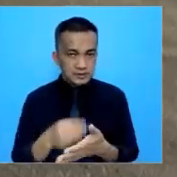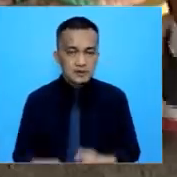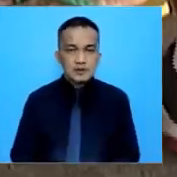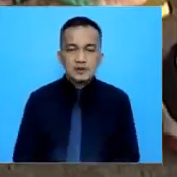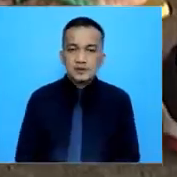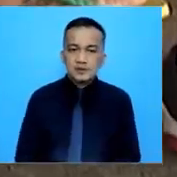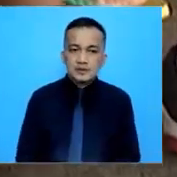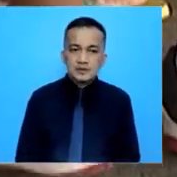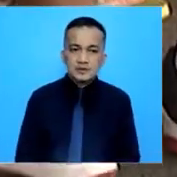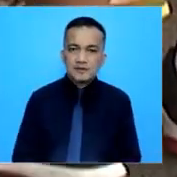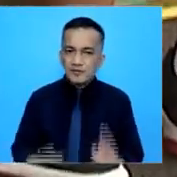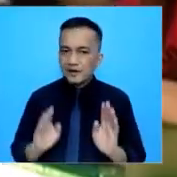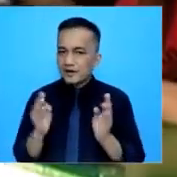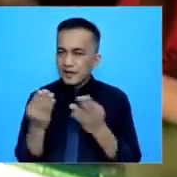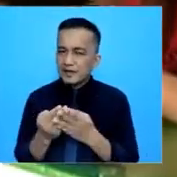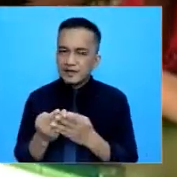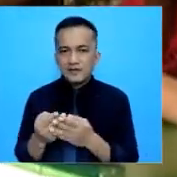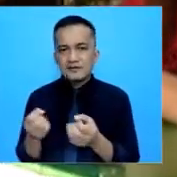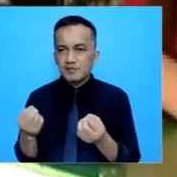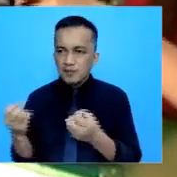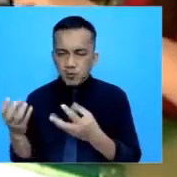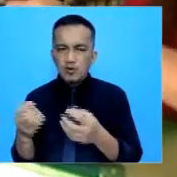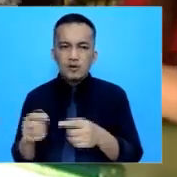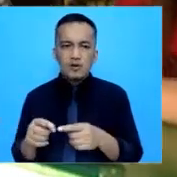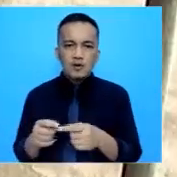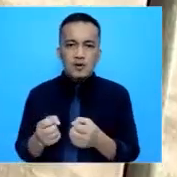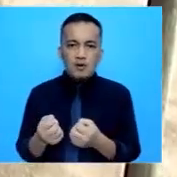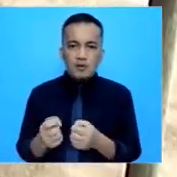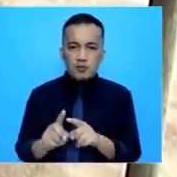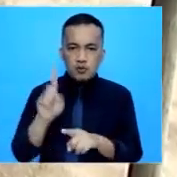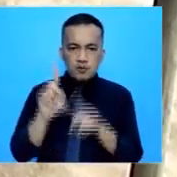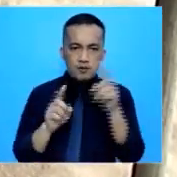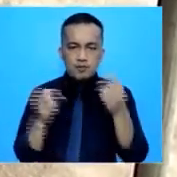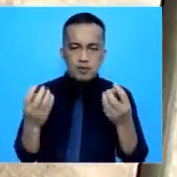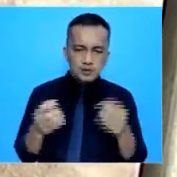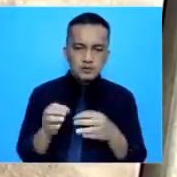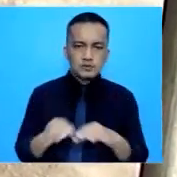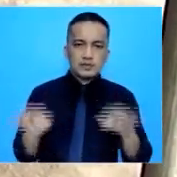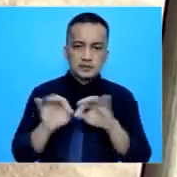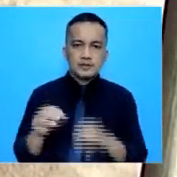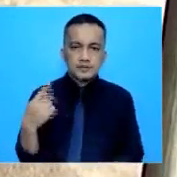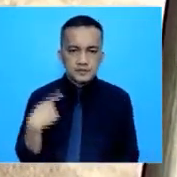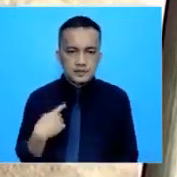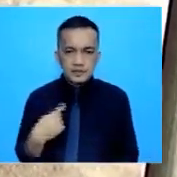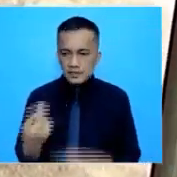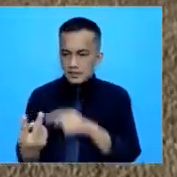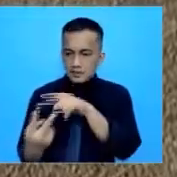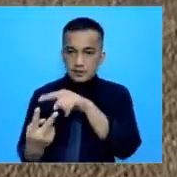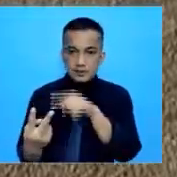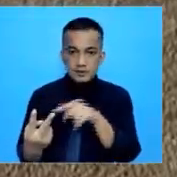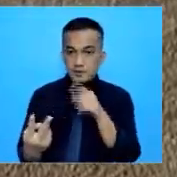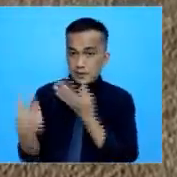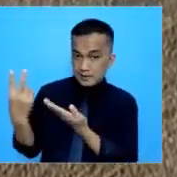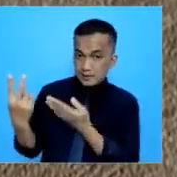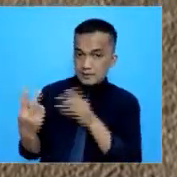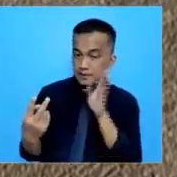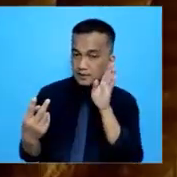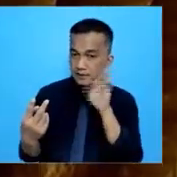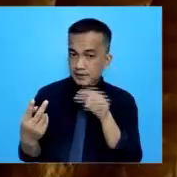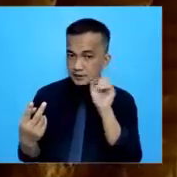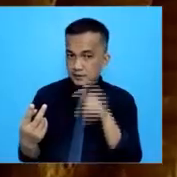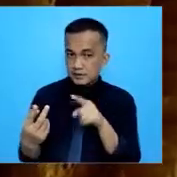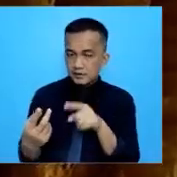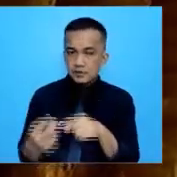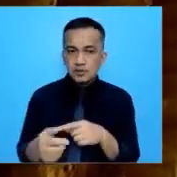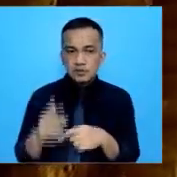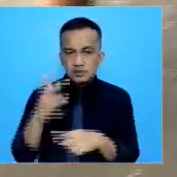New Year, nagkapaputok kami. Importante may paputok. Ang magkapatid na Niza Justin, tatlong buwan nang nakatabi ang 10,000 pisong